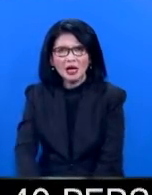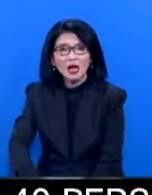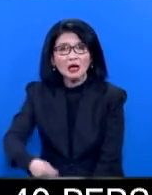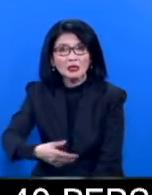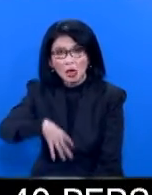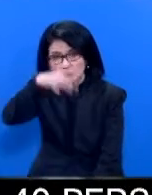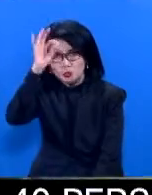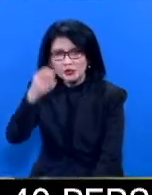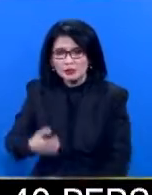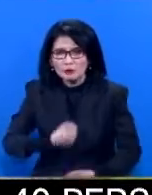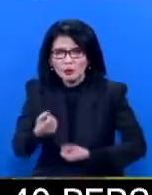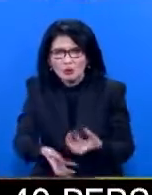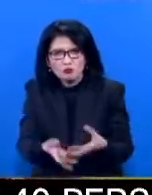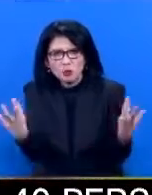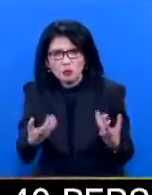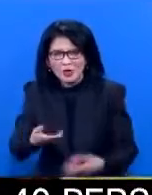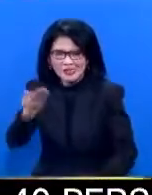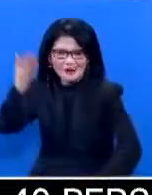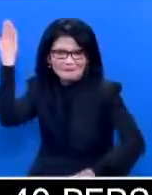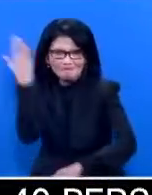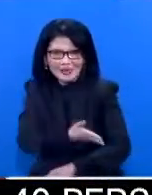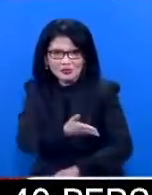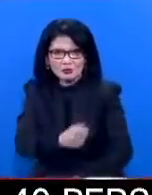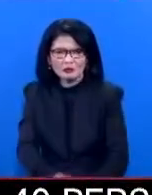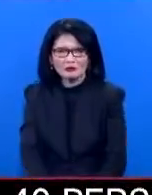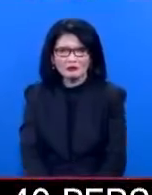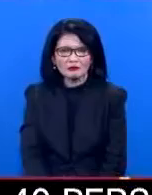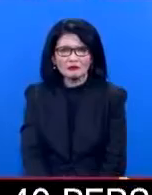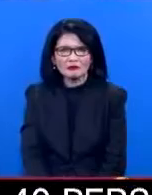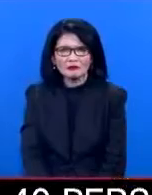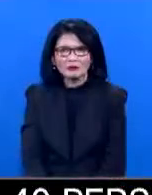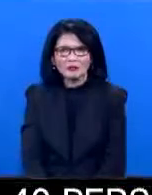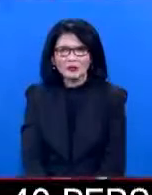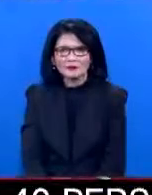Dwi Handoko yang saat itu berupaya membubarkan dibacok dengan menggunakan senjata tajam celurit.